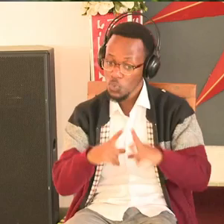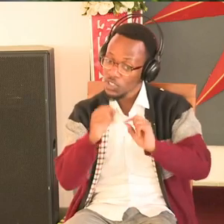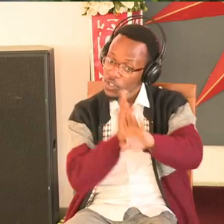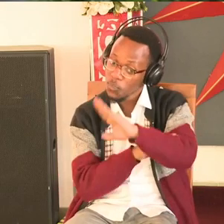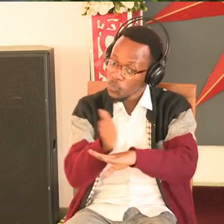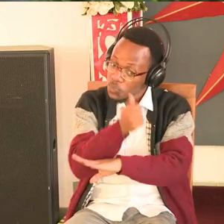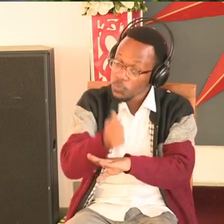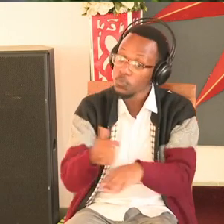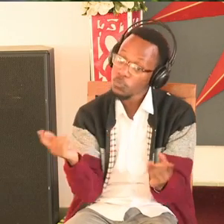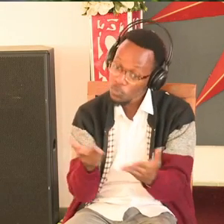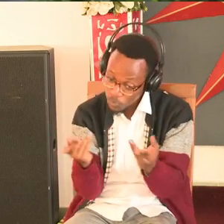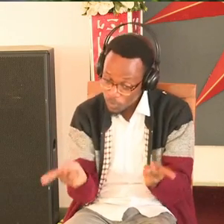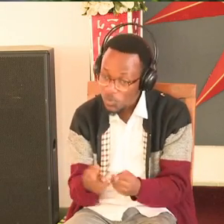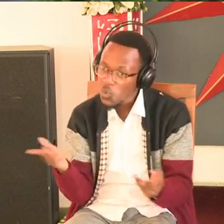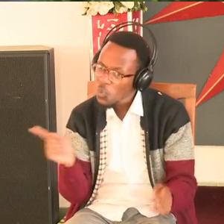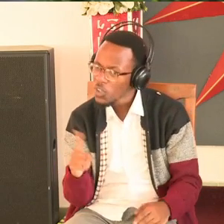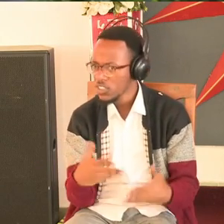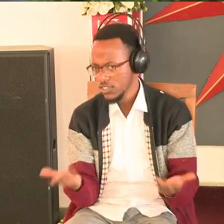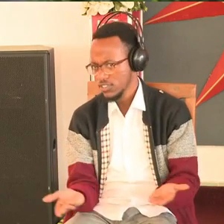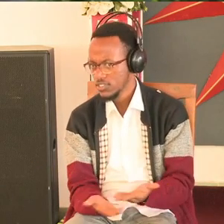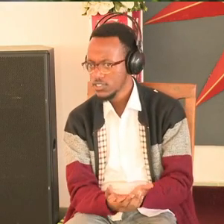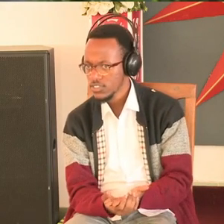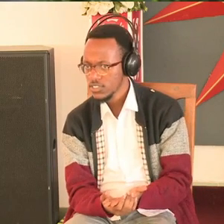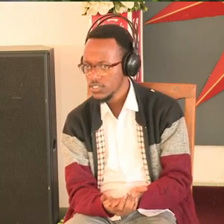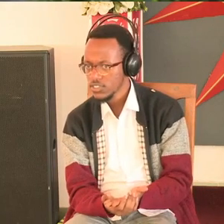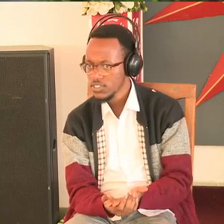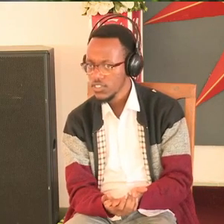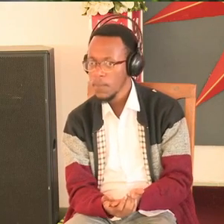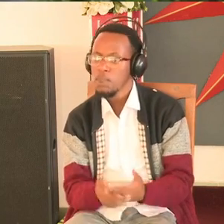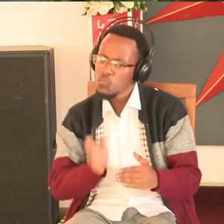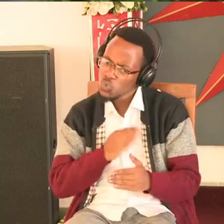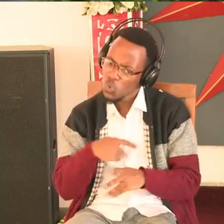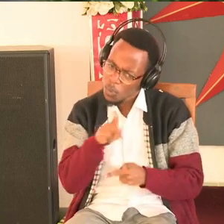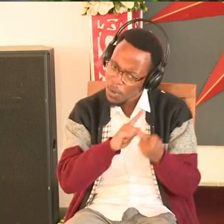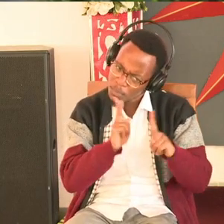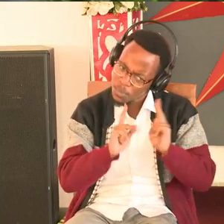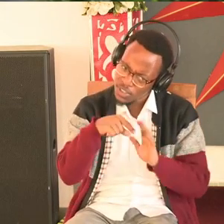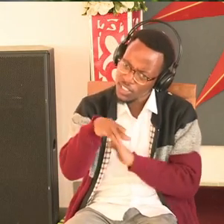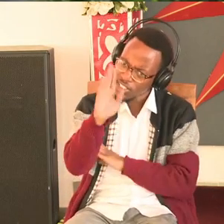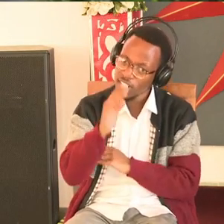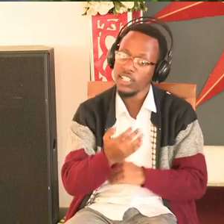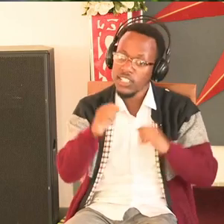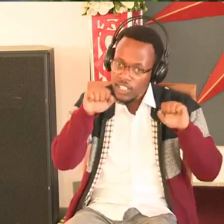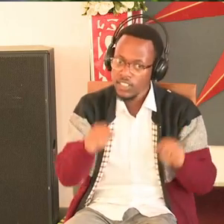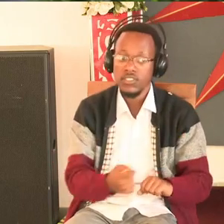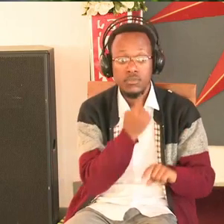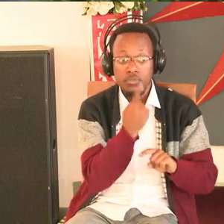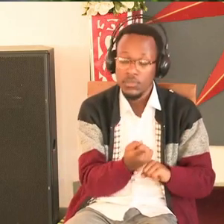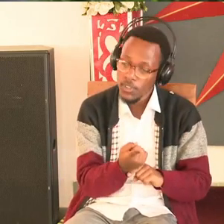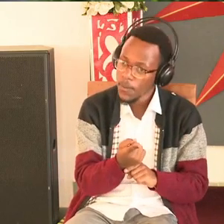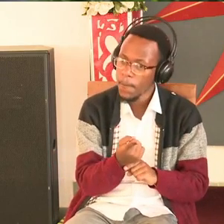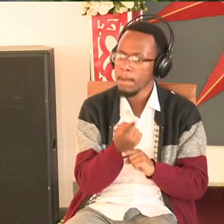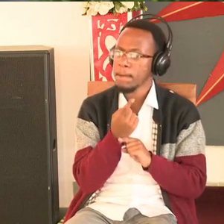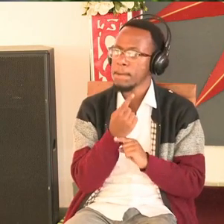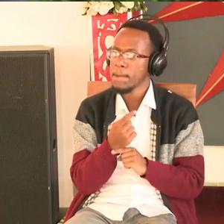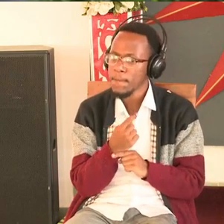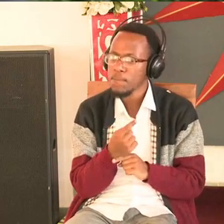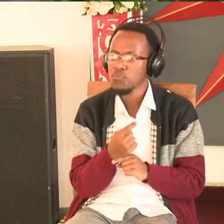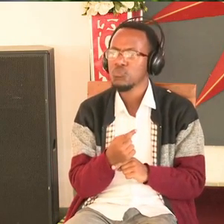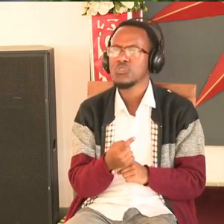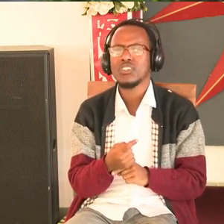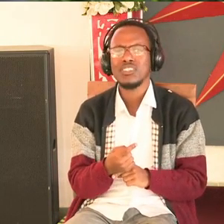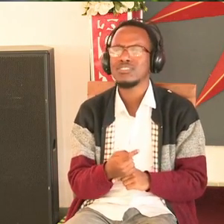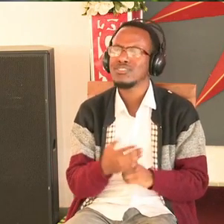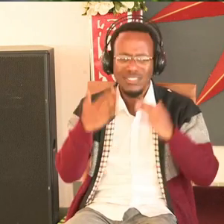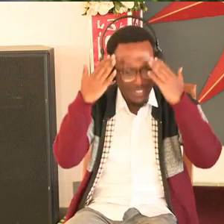kugushyira mu ruhe ruhande ese turi muri ba bandi ab'umwami agomba kubwira kuzabwira ngo sinzi